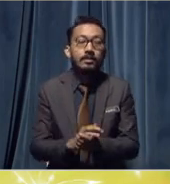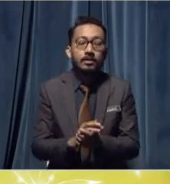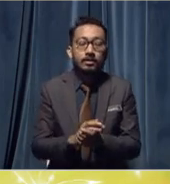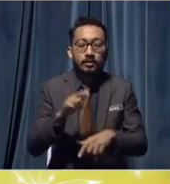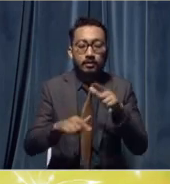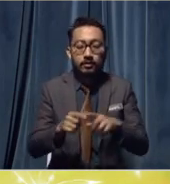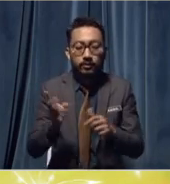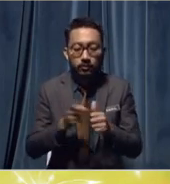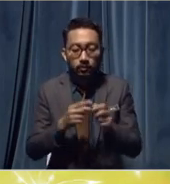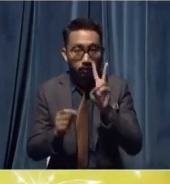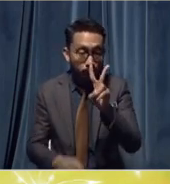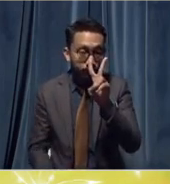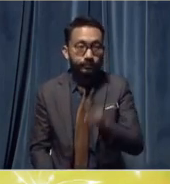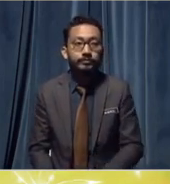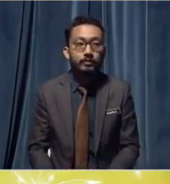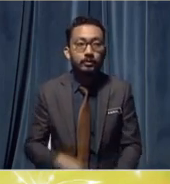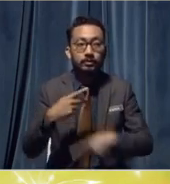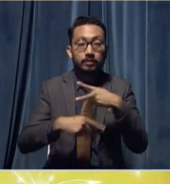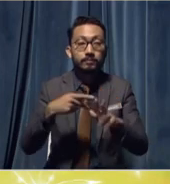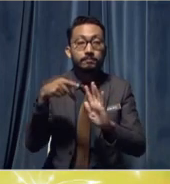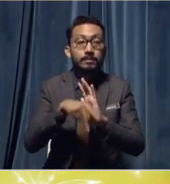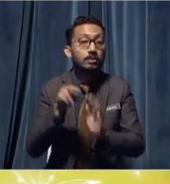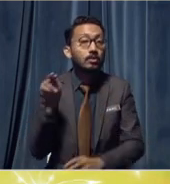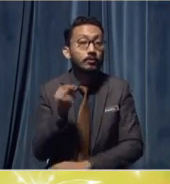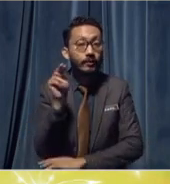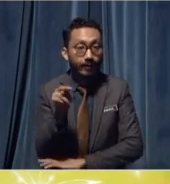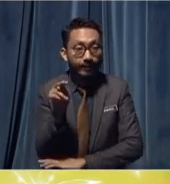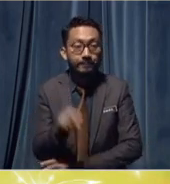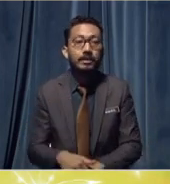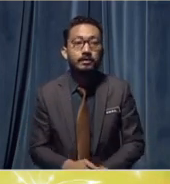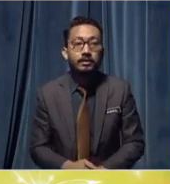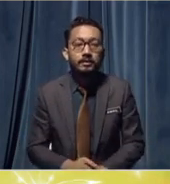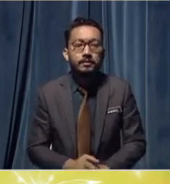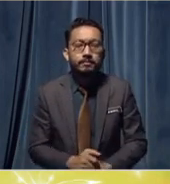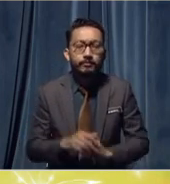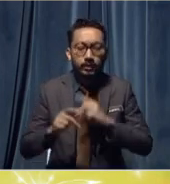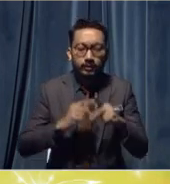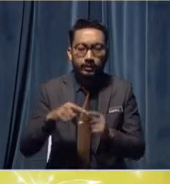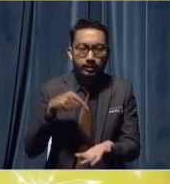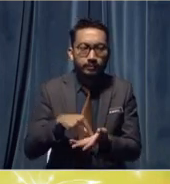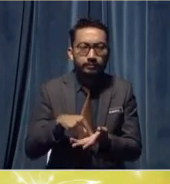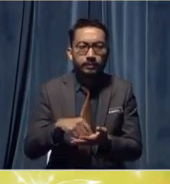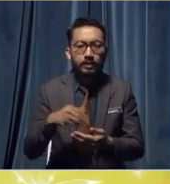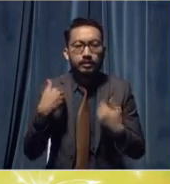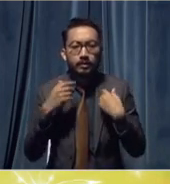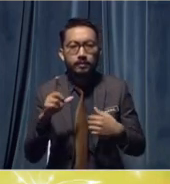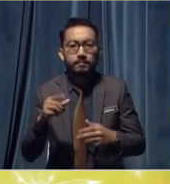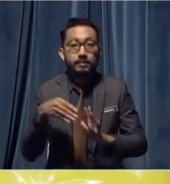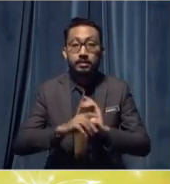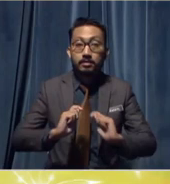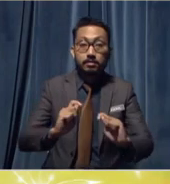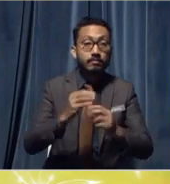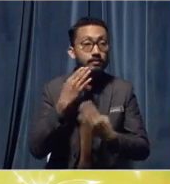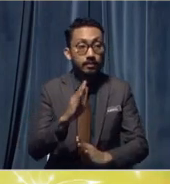Manakala langkah yang kedua, proses penutralan. Proses ini adalah